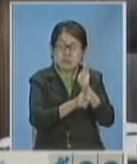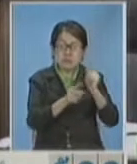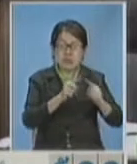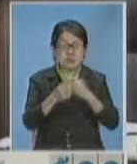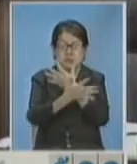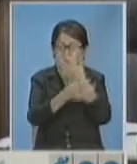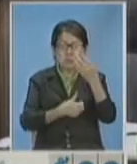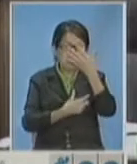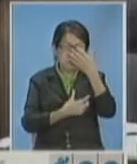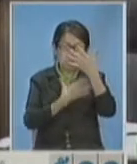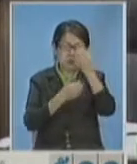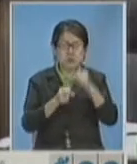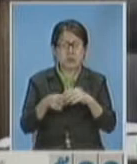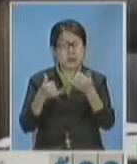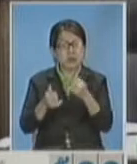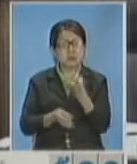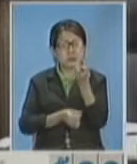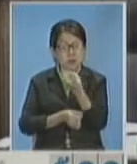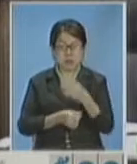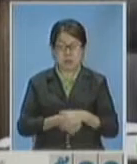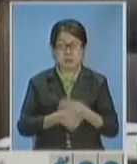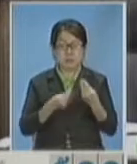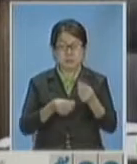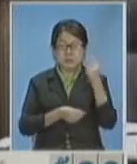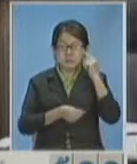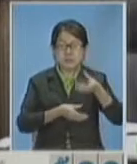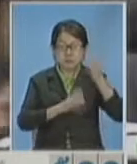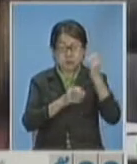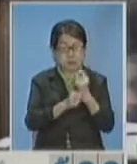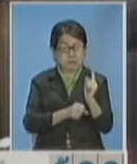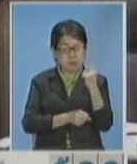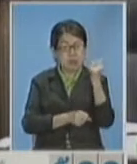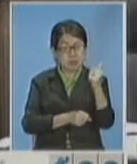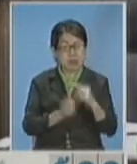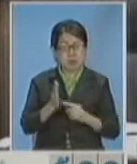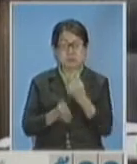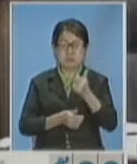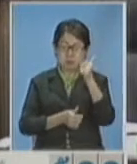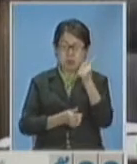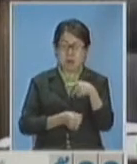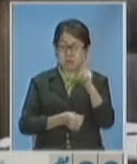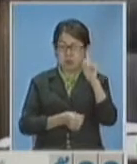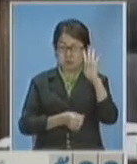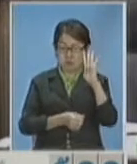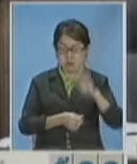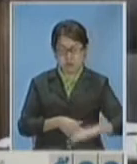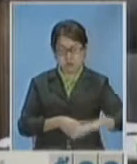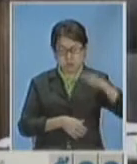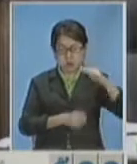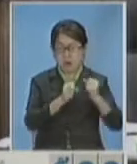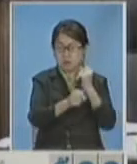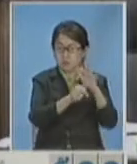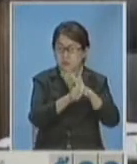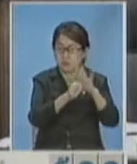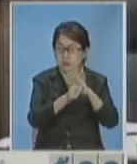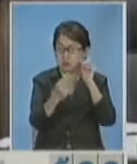ค่ะแต่ว่าถ้าท่านจะทบทวนนะคะดิฉันก็ยังยืนยันว่าท่านเริ่มที่ชั้นป.4 ค่ะจะเป็นช่วงเวลาที่เหมาะสมนะคะอัน